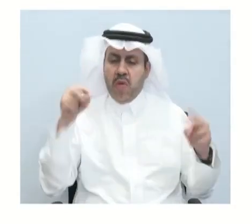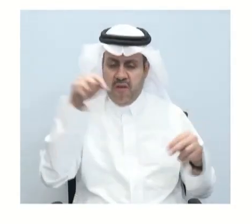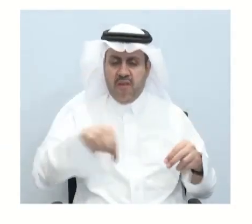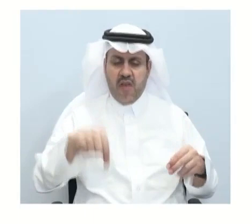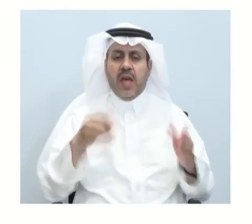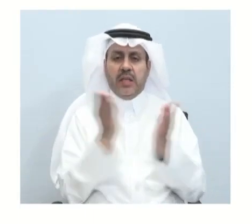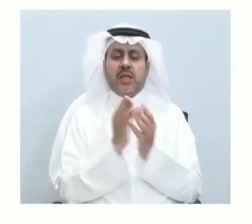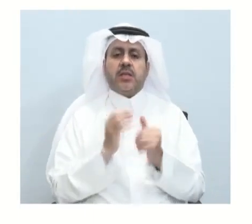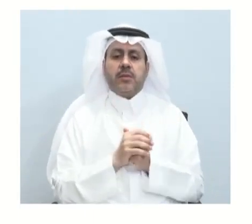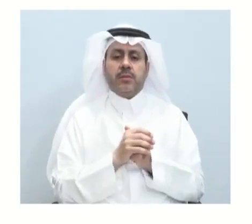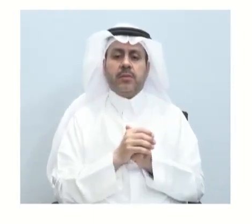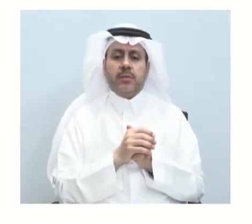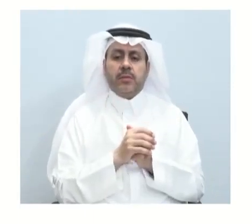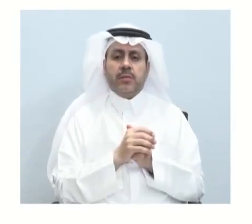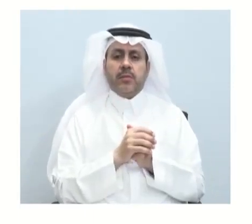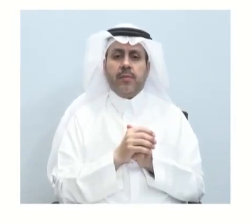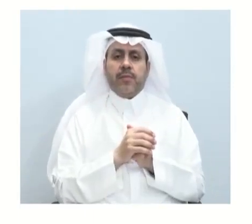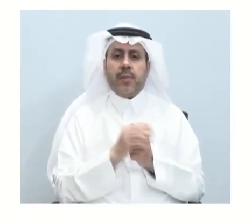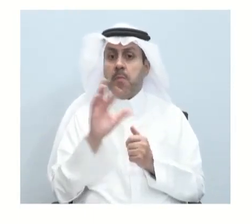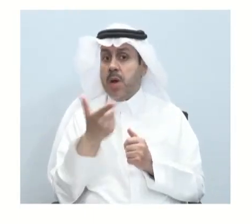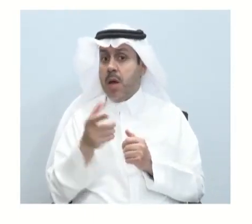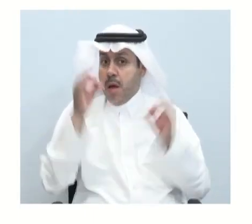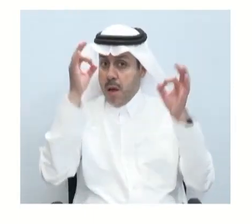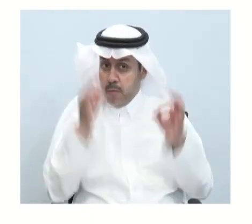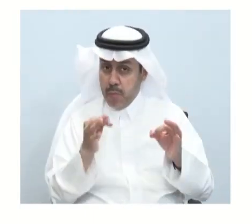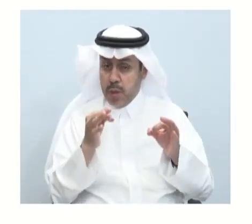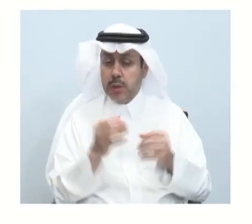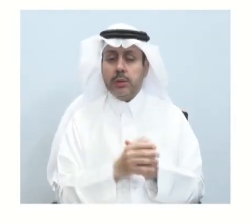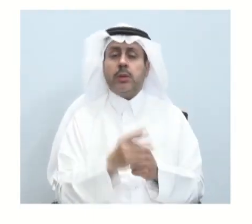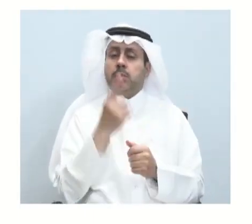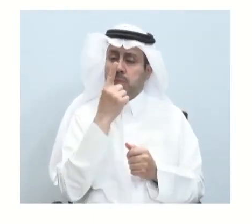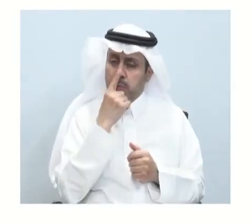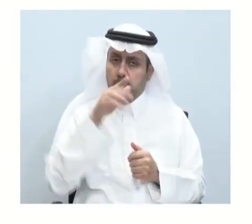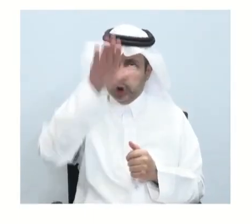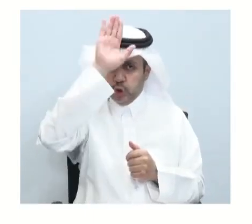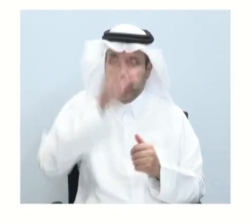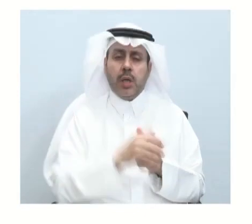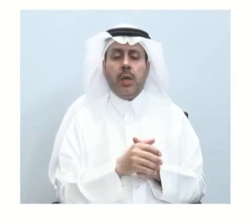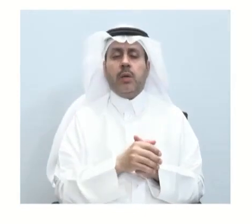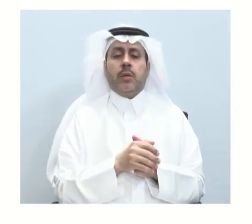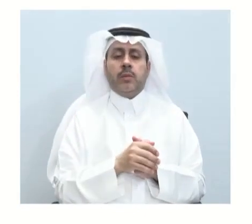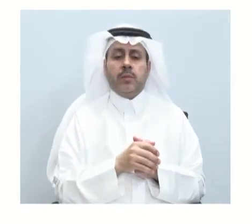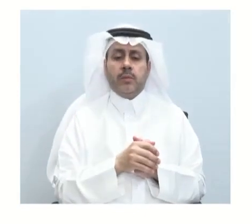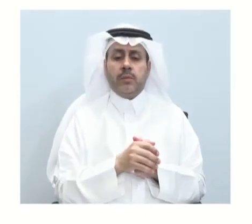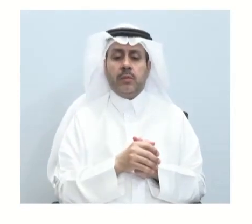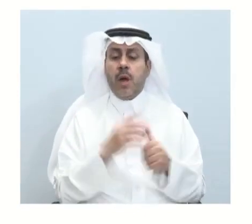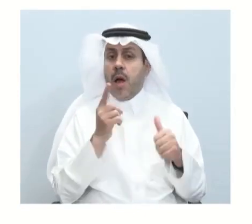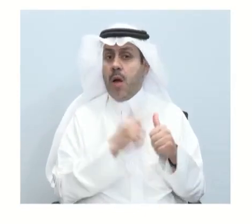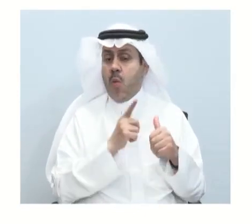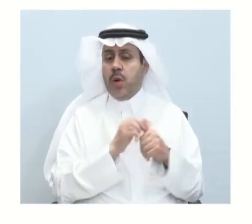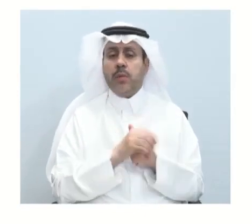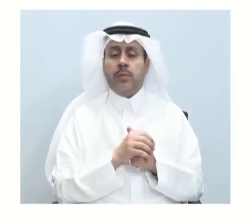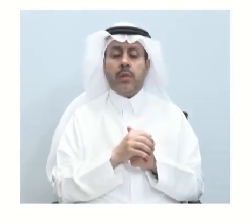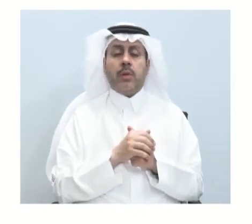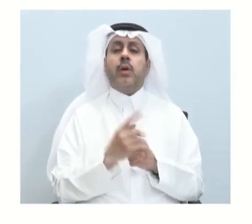هذا اليوم ما هي اهميه البيعه الشرعيه لولي الامر اخواني واخواتي اول امر ان